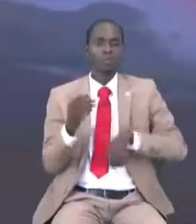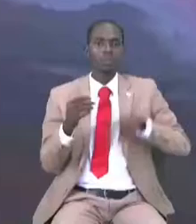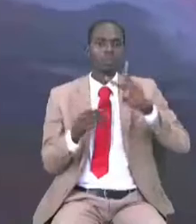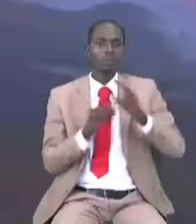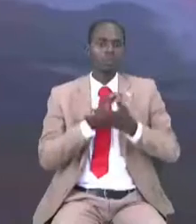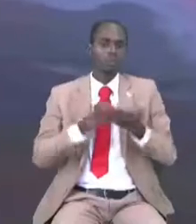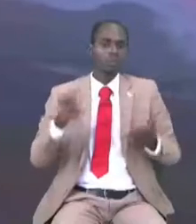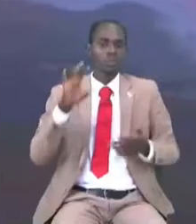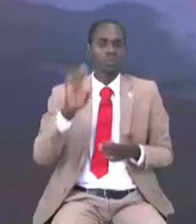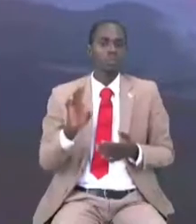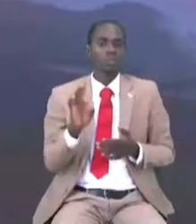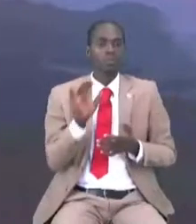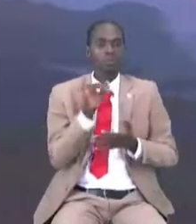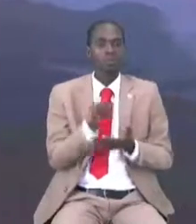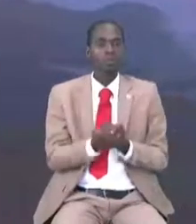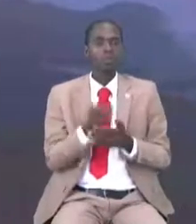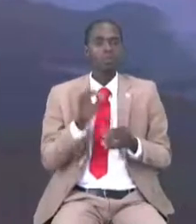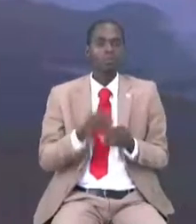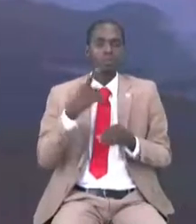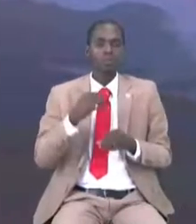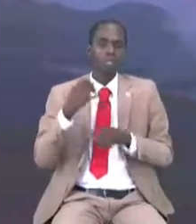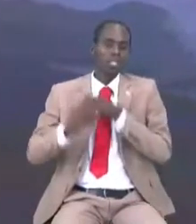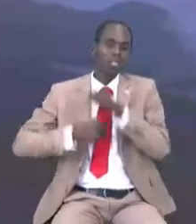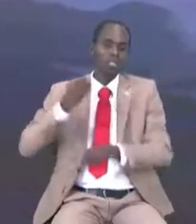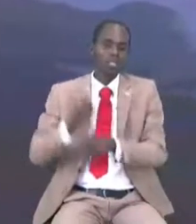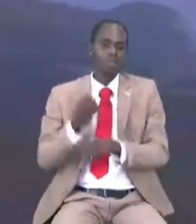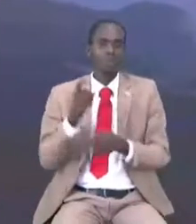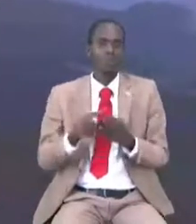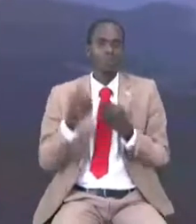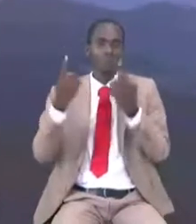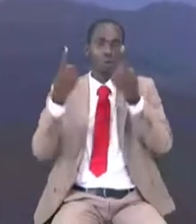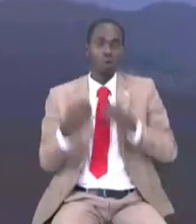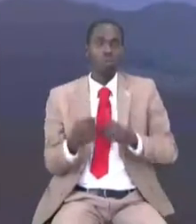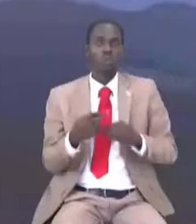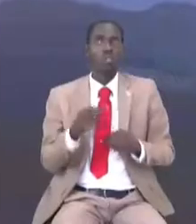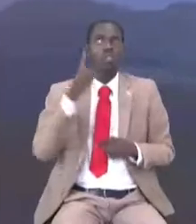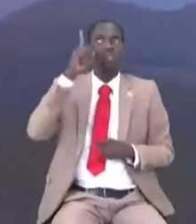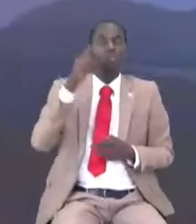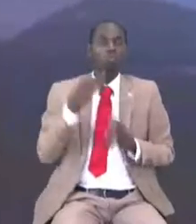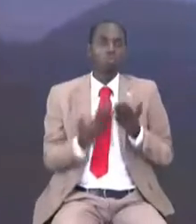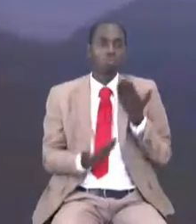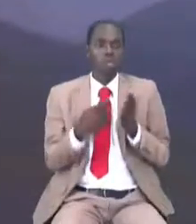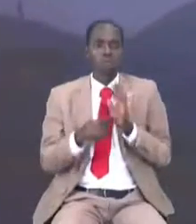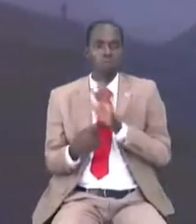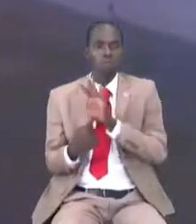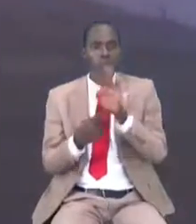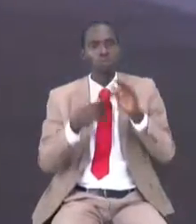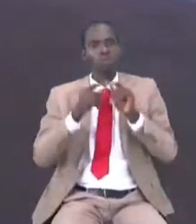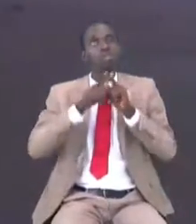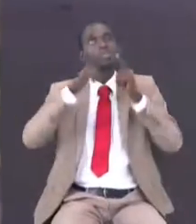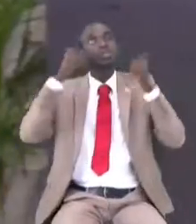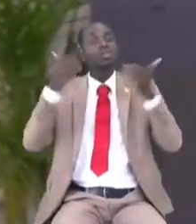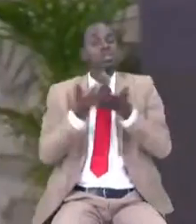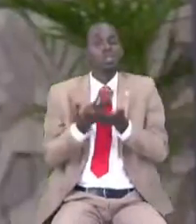Afin de montrer dans les siècles à venir l'infinie richesse de sa grâce par sa bonté envers nous